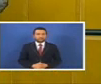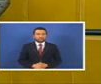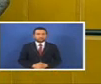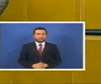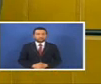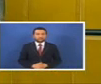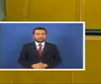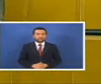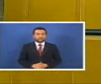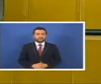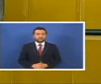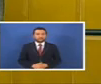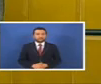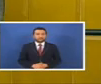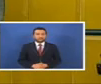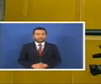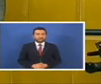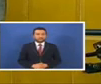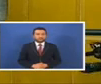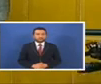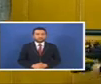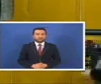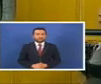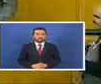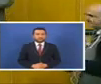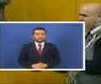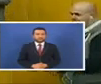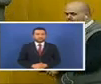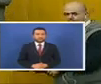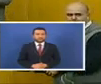ki bedir ucam piros bakın. Selam rezci var.